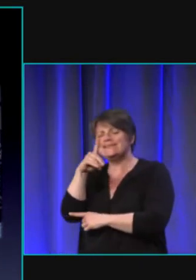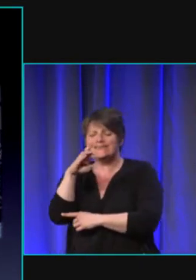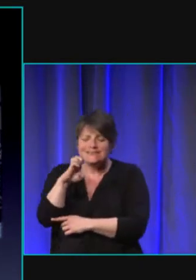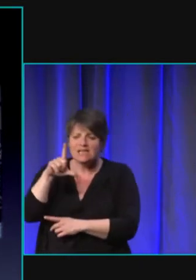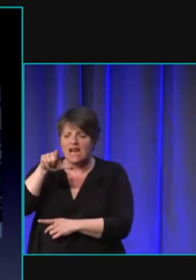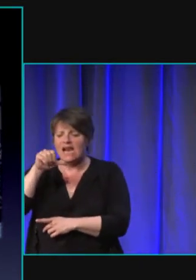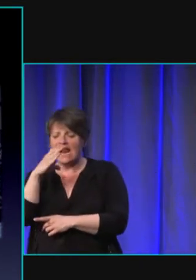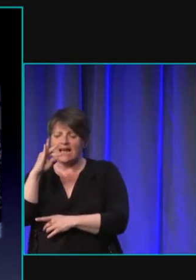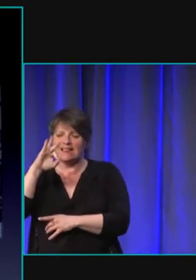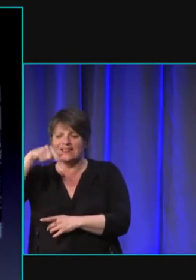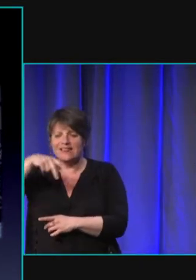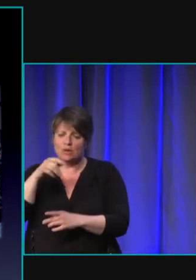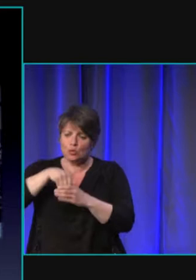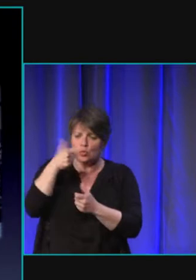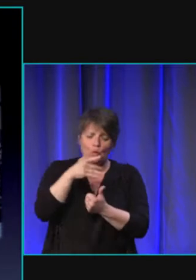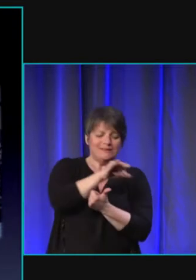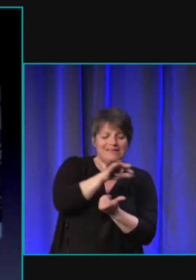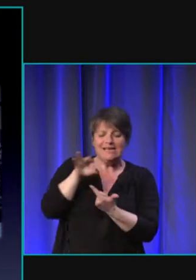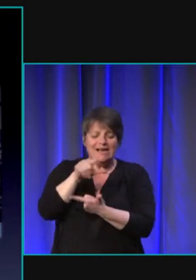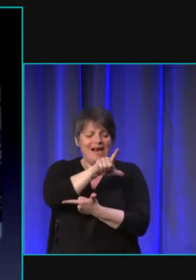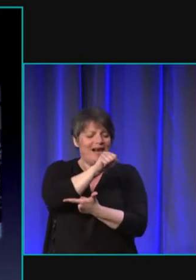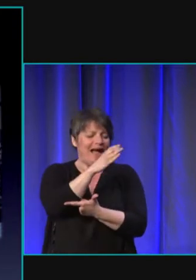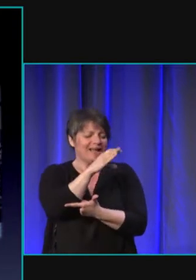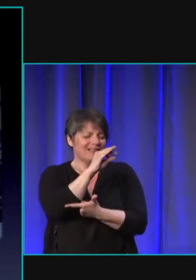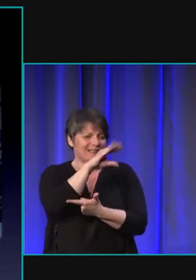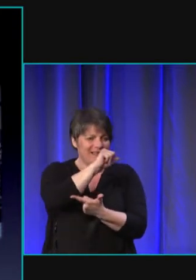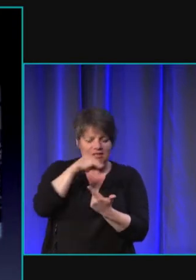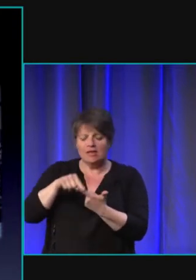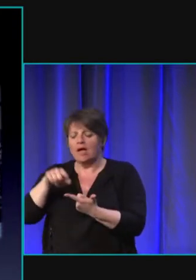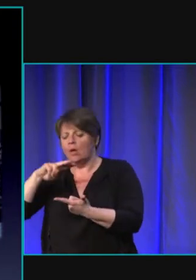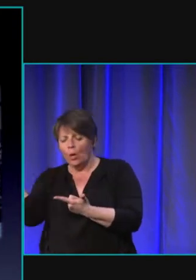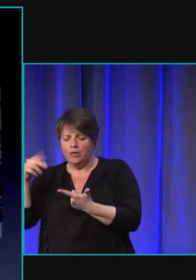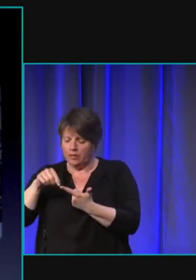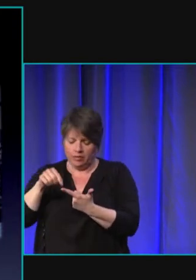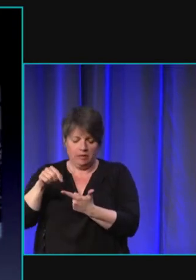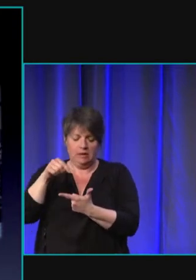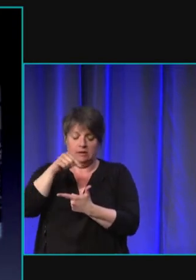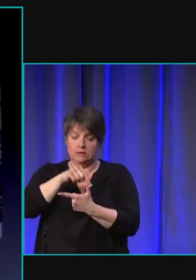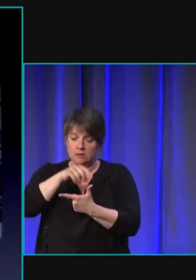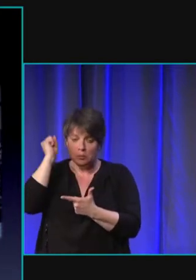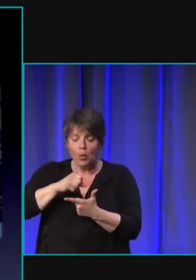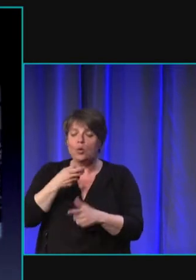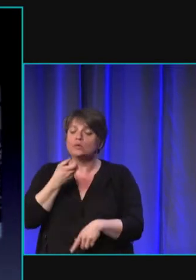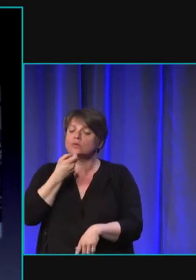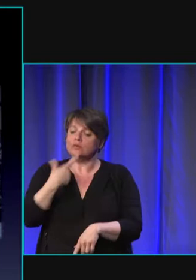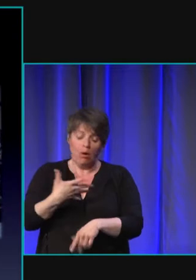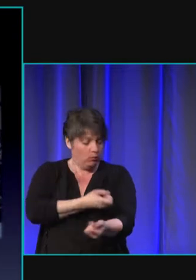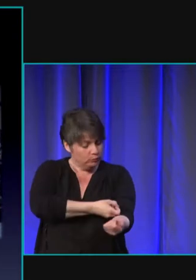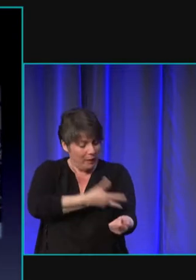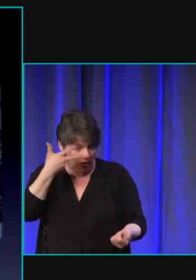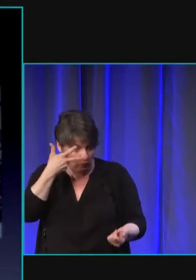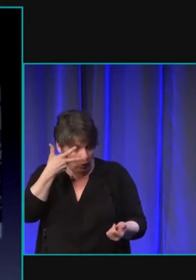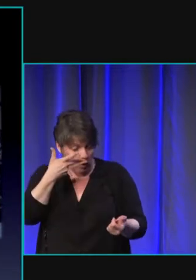H+, qui créent l'acidose du muscle et qui créent la fatigue. Donc en fait, on est capable, à partir d'un prélèvement sanguin, mais de quantifier